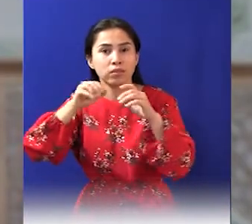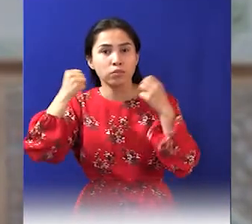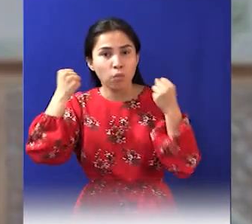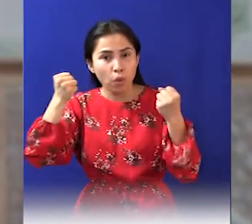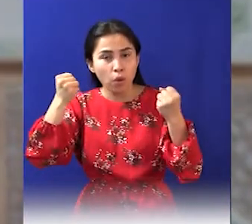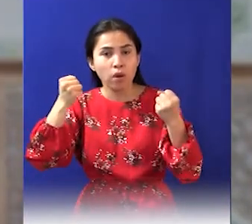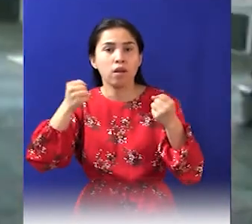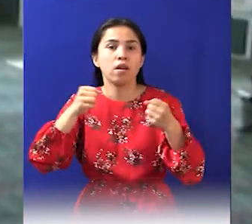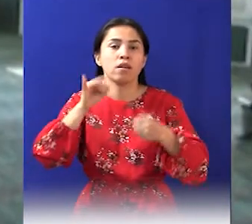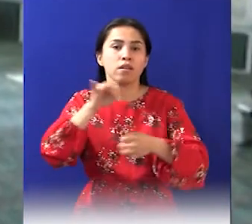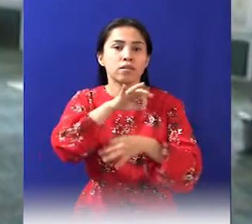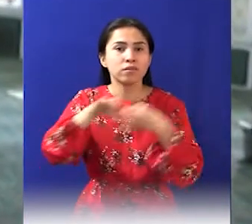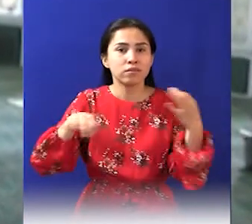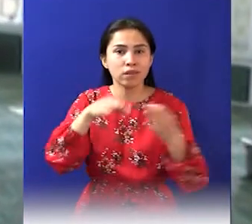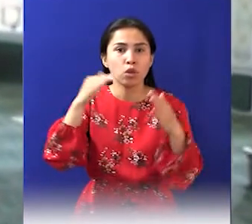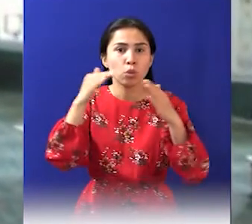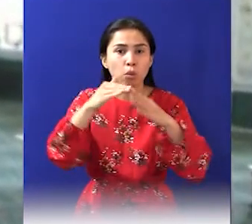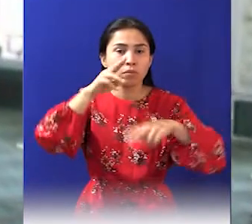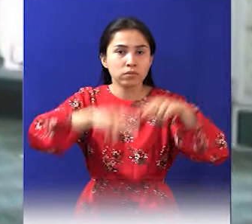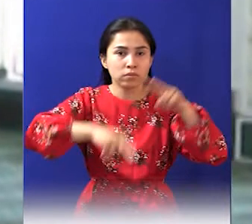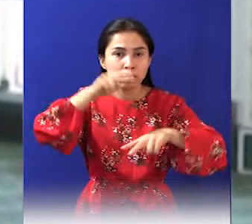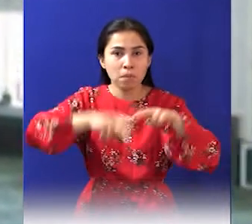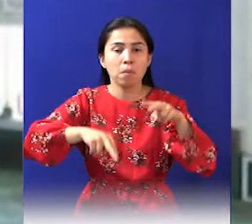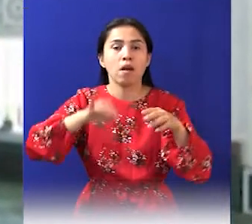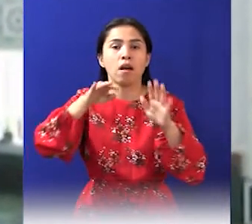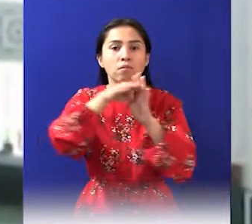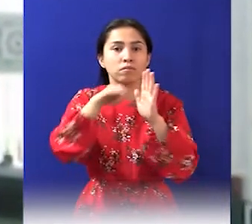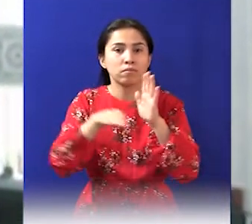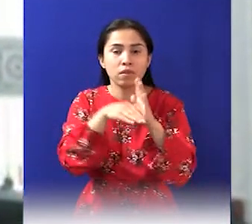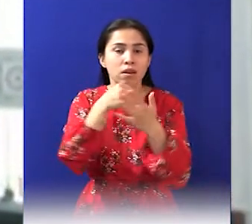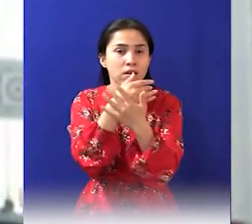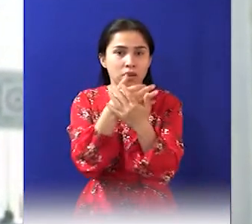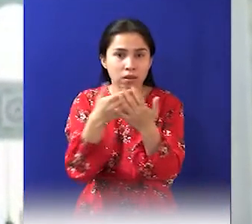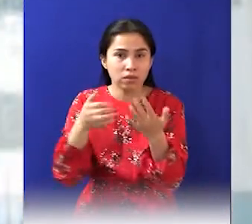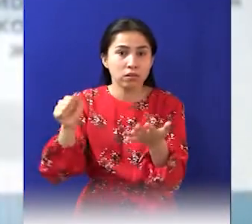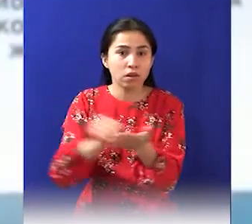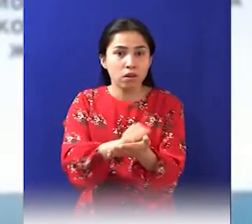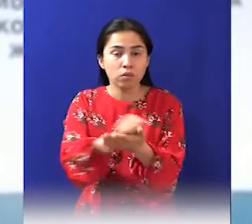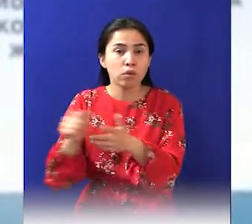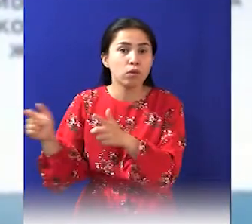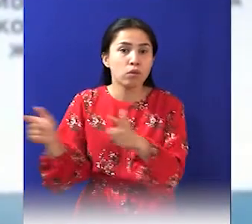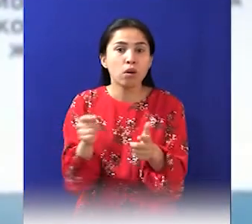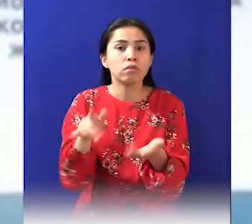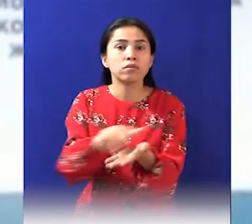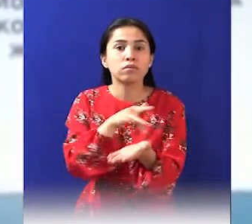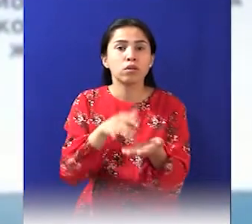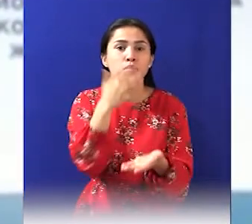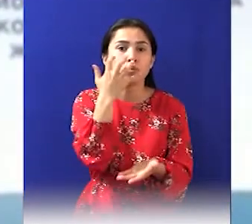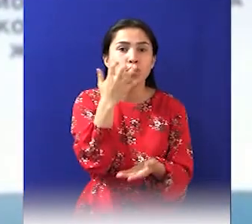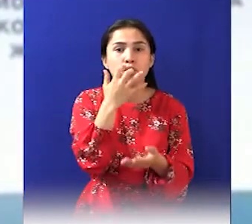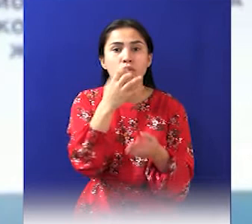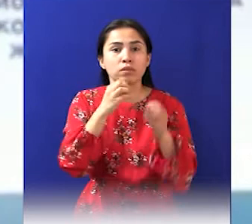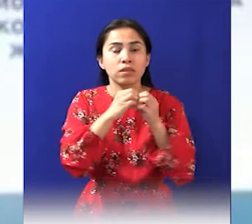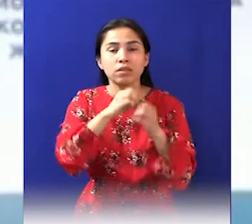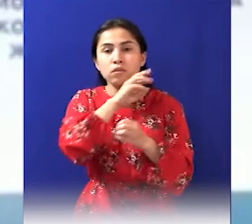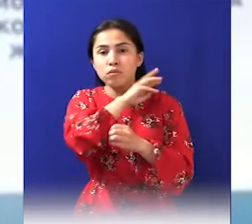көптеп жиналуына әлі де болса тыйым салынады. Дін өкілдері де тұрғындарды баршаға ортақ ережені сақтауға шақырады. Біздің 12 ай